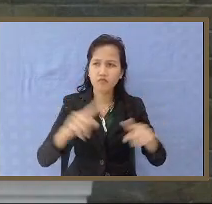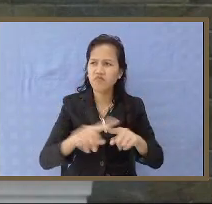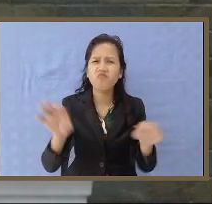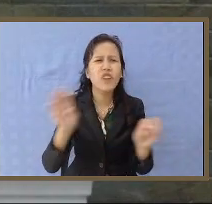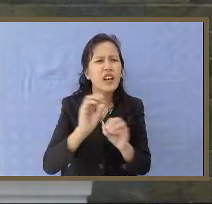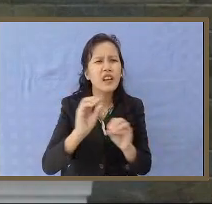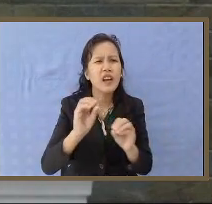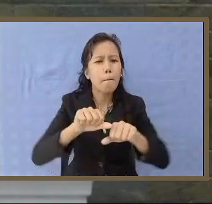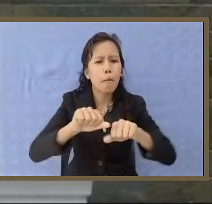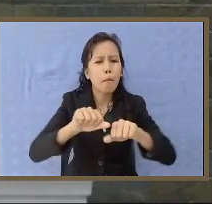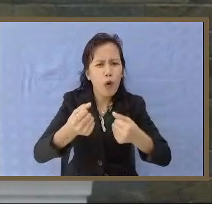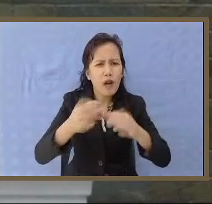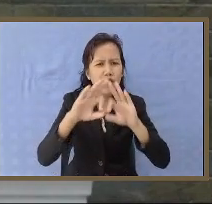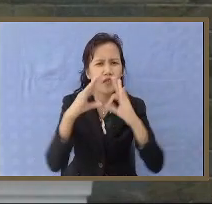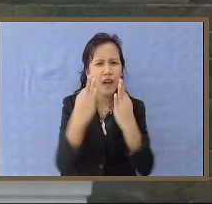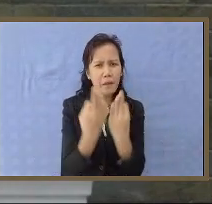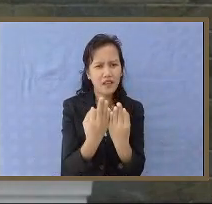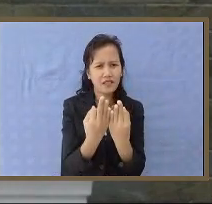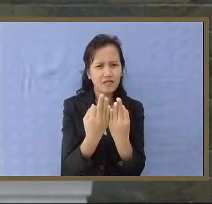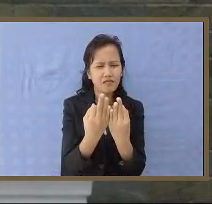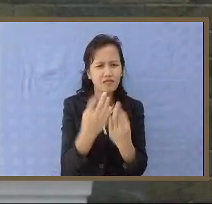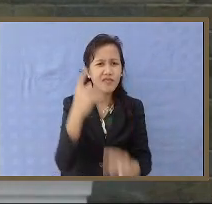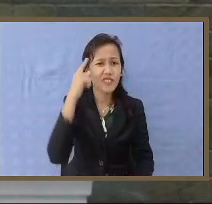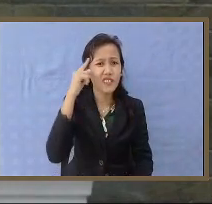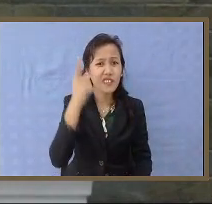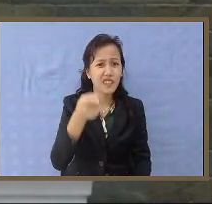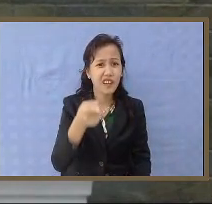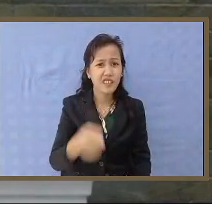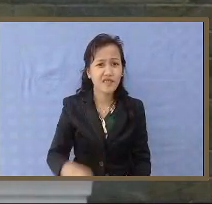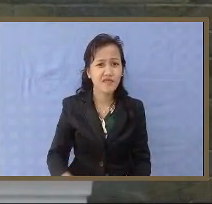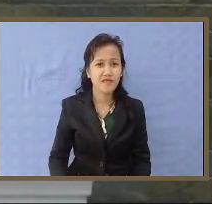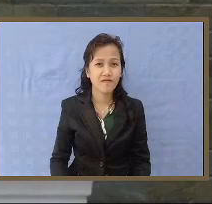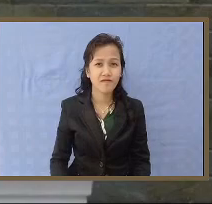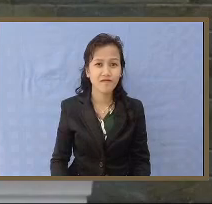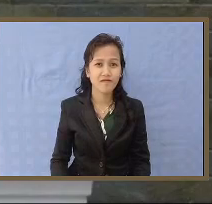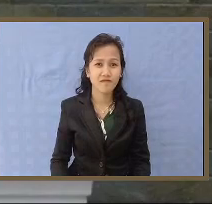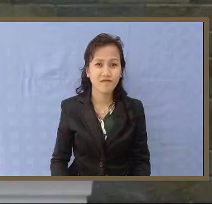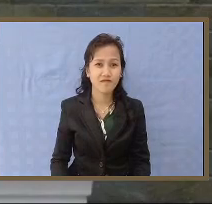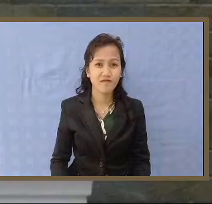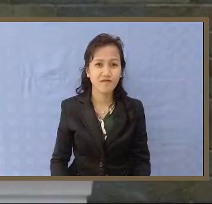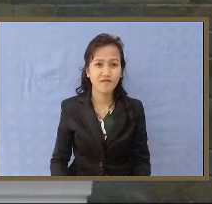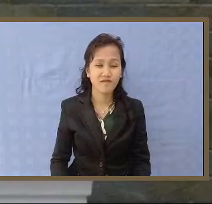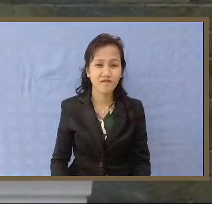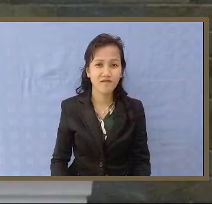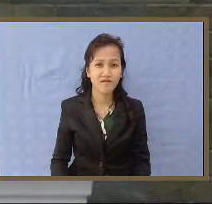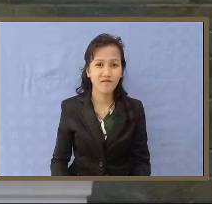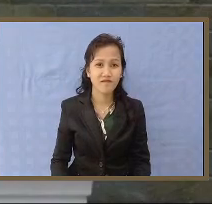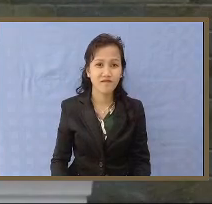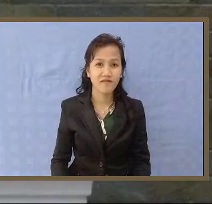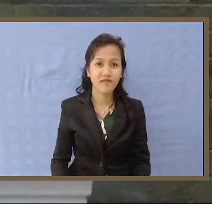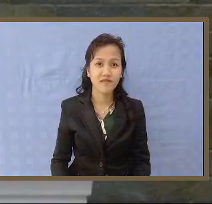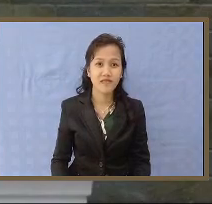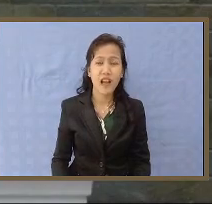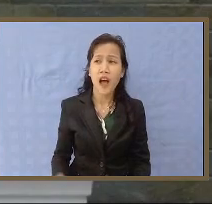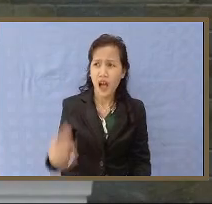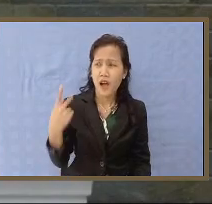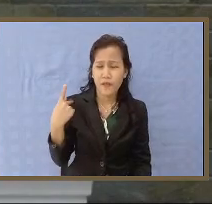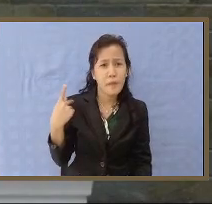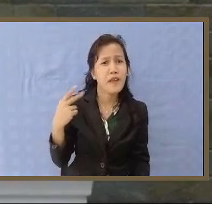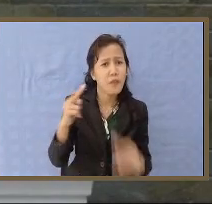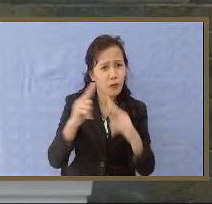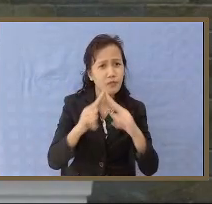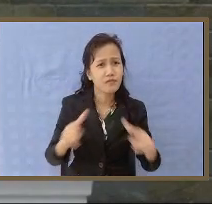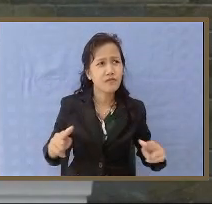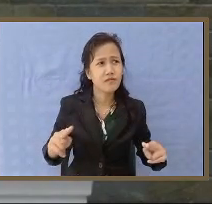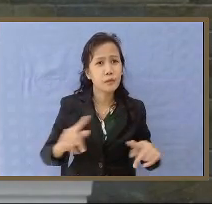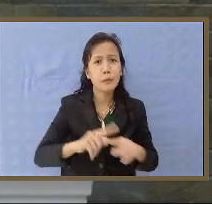Imagine, okay? Kung paano tayo nagiging homeless na napakabilis natin maging homeless pero may bahay naman. Nakakalungkot nga